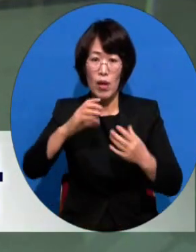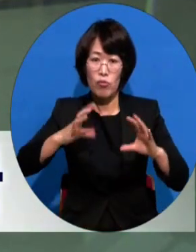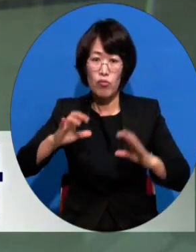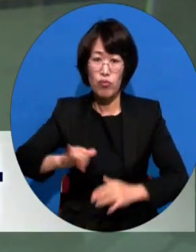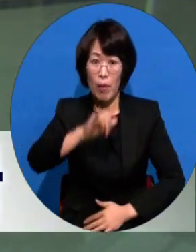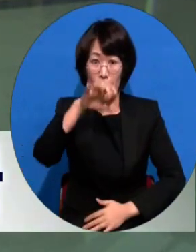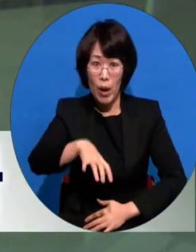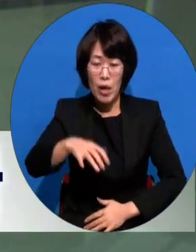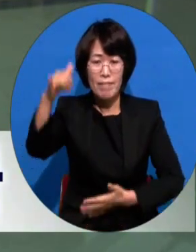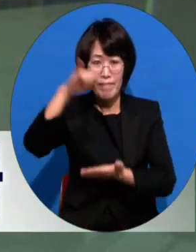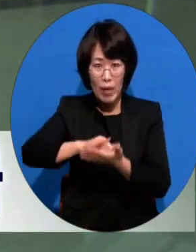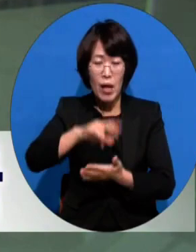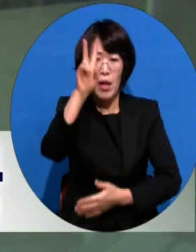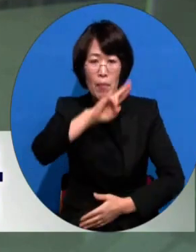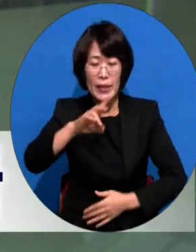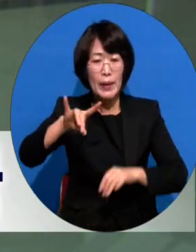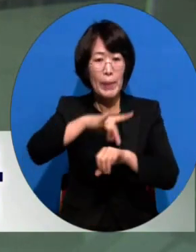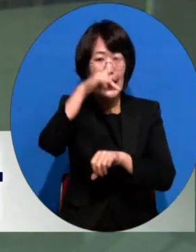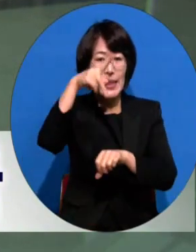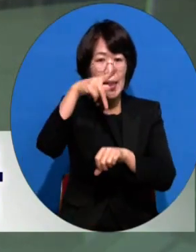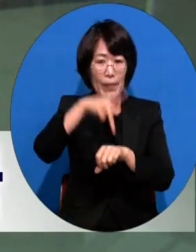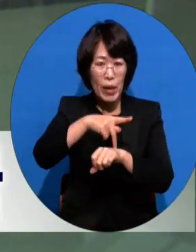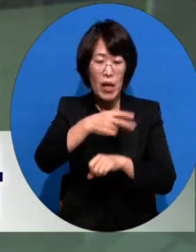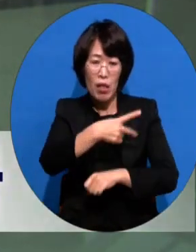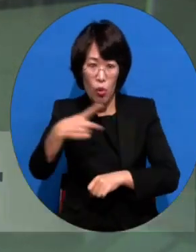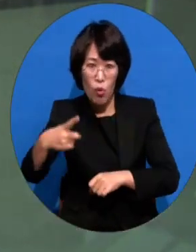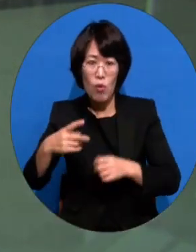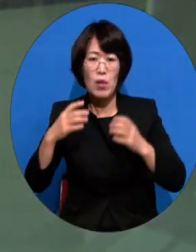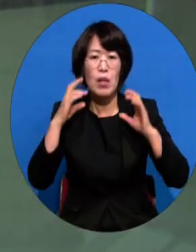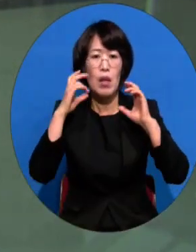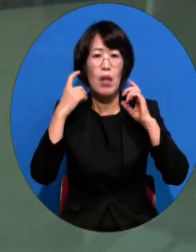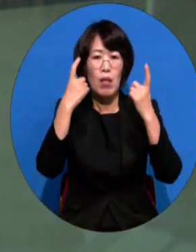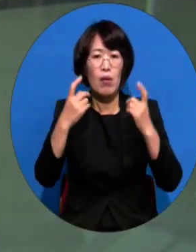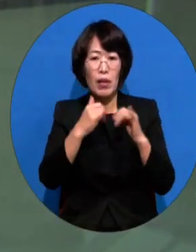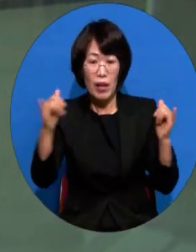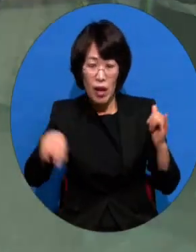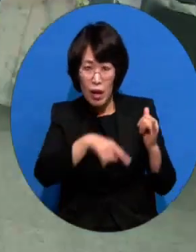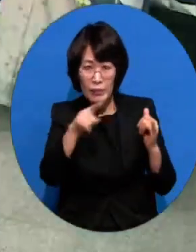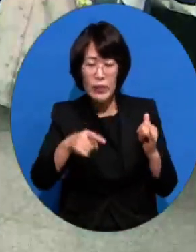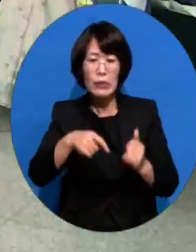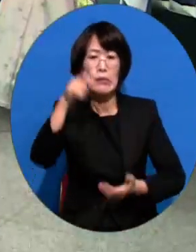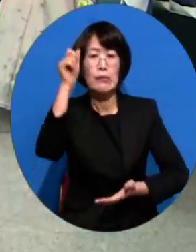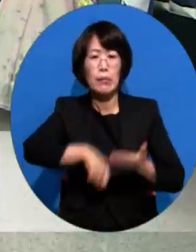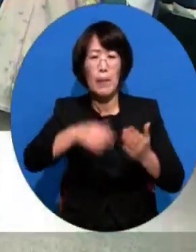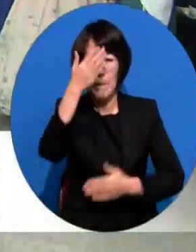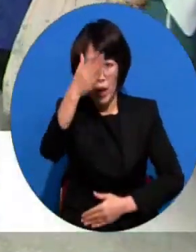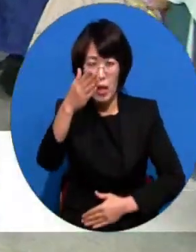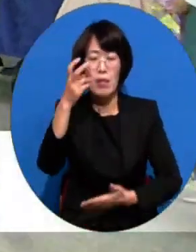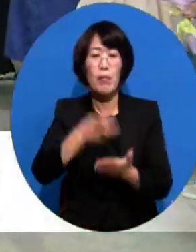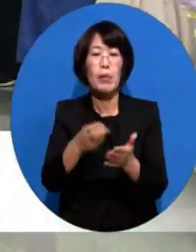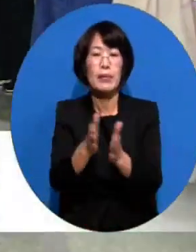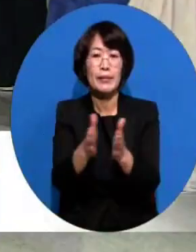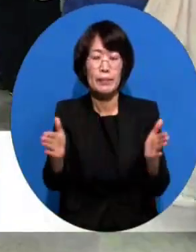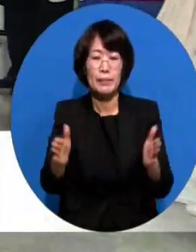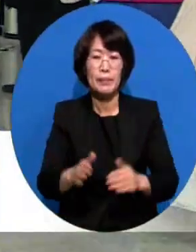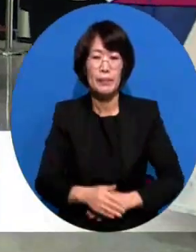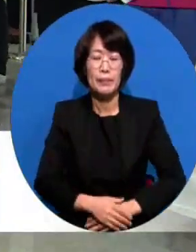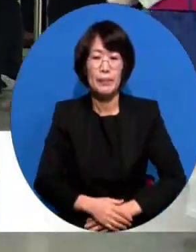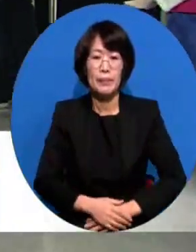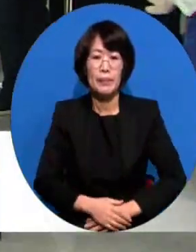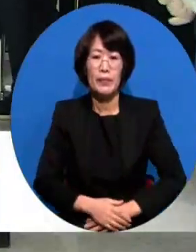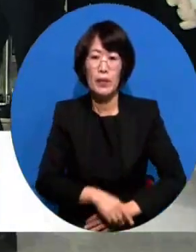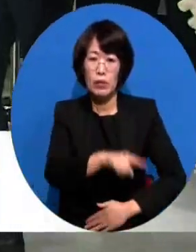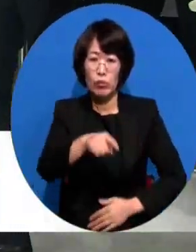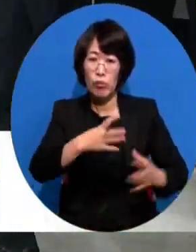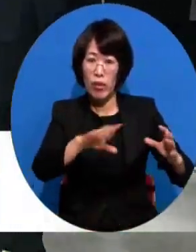무안국제공항으로 입국하는 베트남, 필리핀, 인도네시아 단체 관광객들의 무사증 입국 제도가 시행됐습니다.